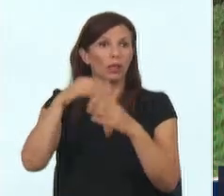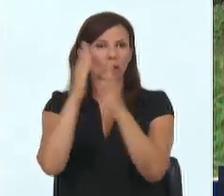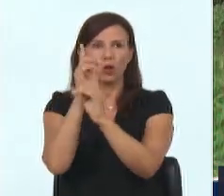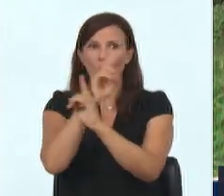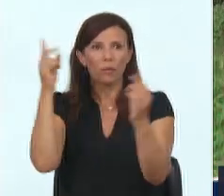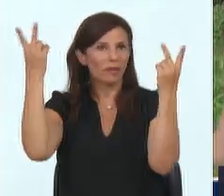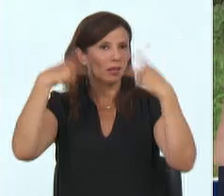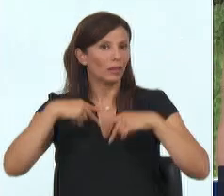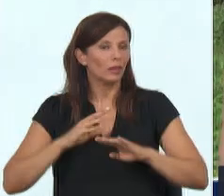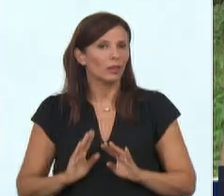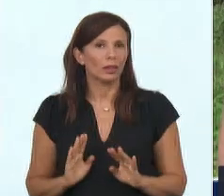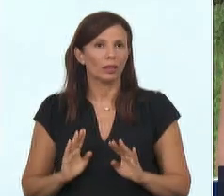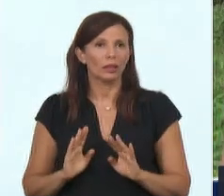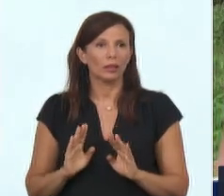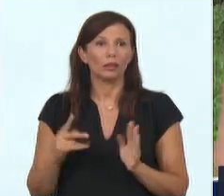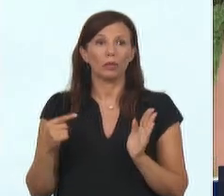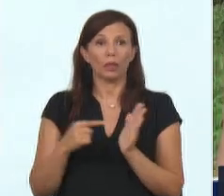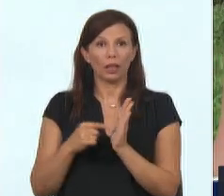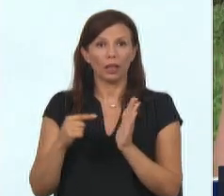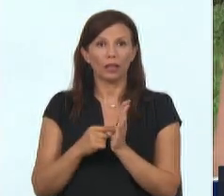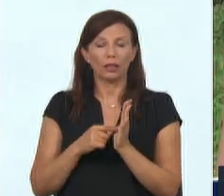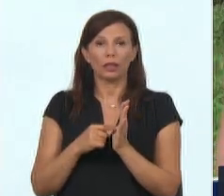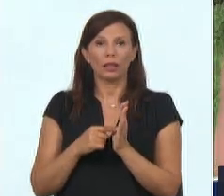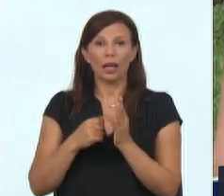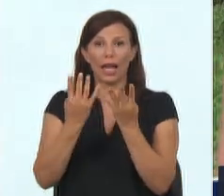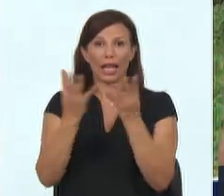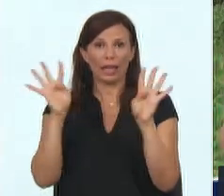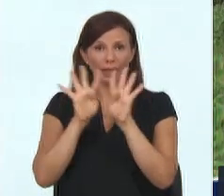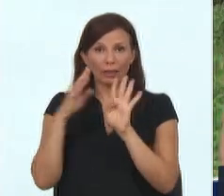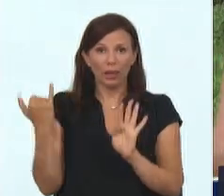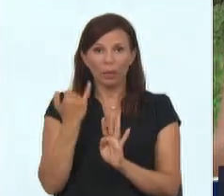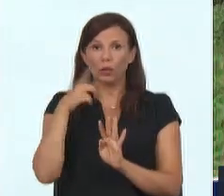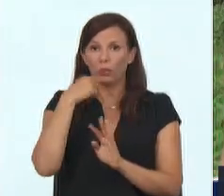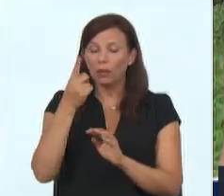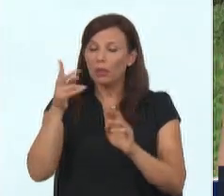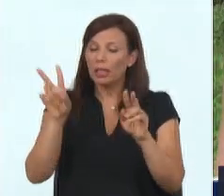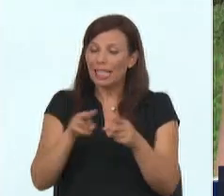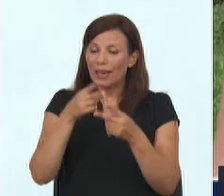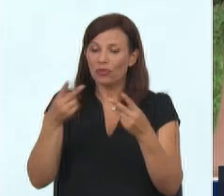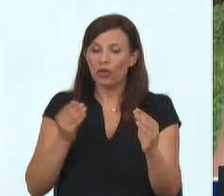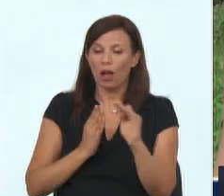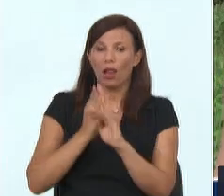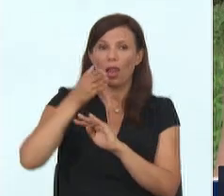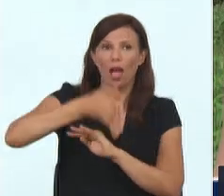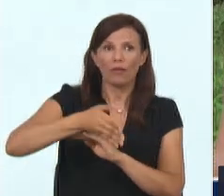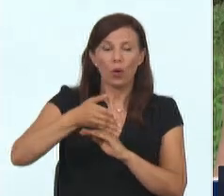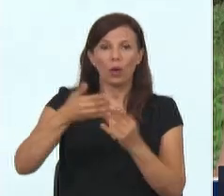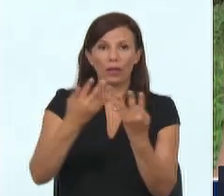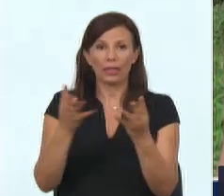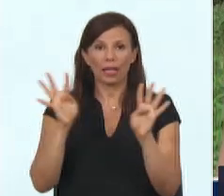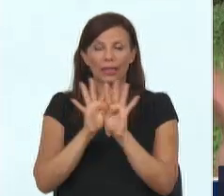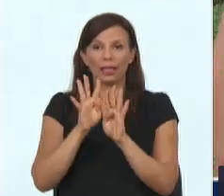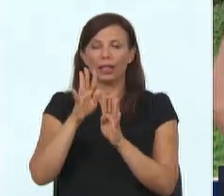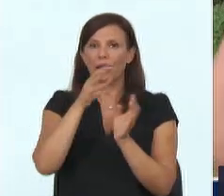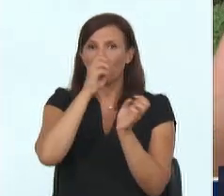זה, כי אי אפשר לעבור את גדר המערכת. אי אפשר. שיקרו לנו, הפקירו